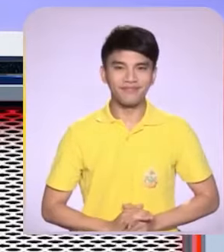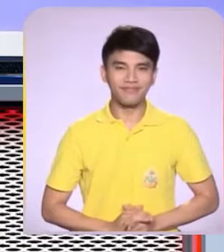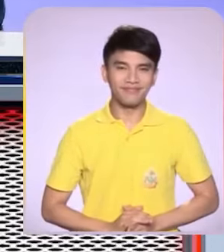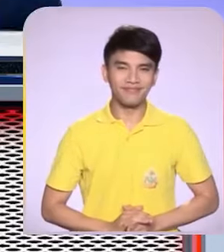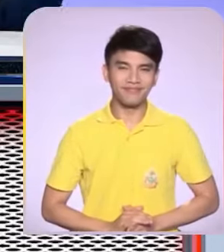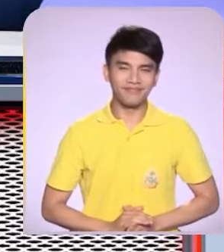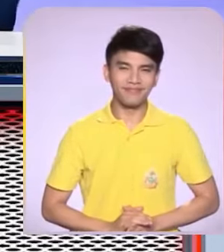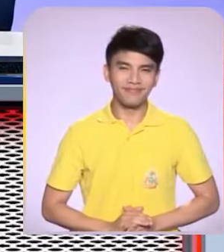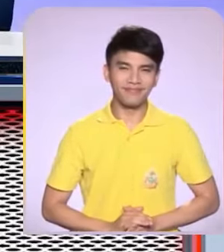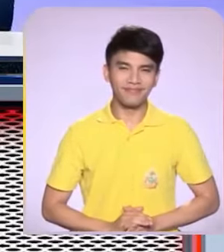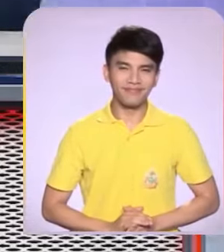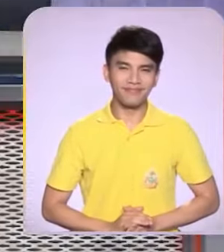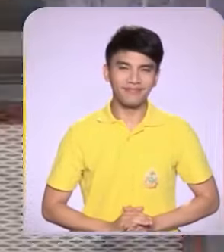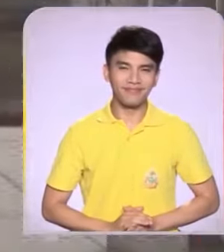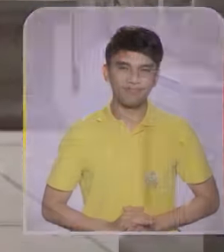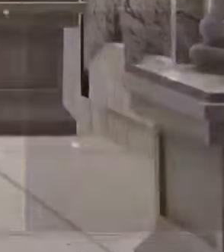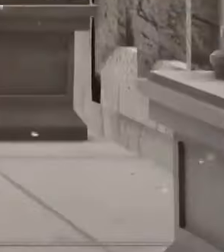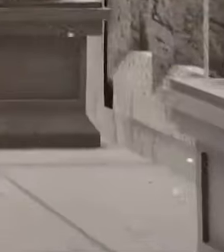แล้วเจอกัน เจอกัน